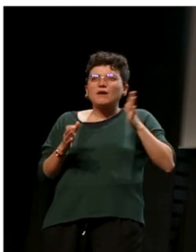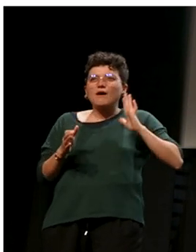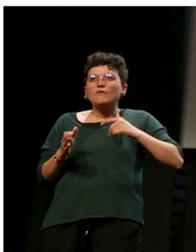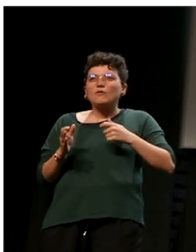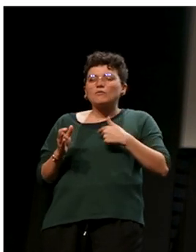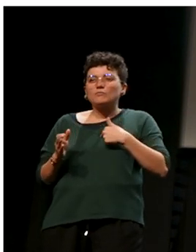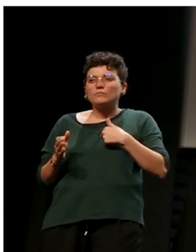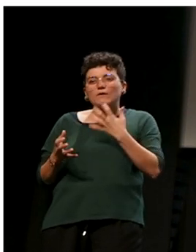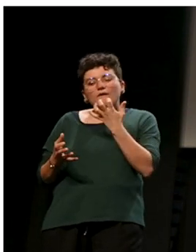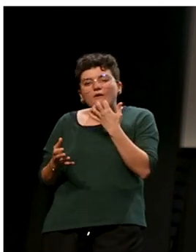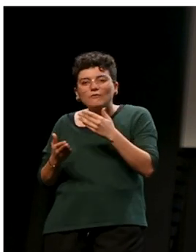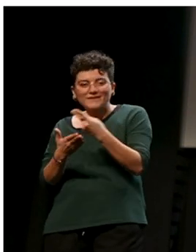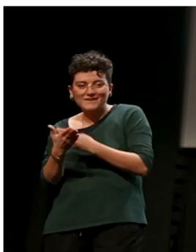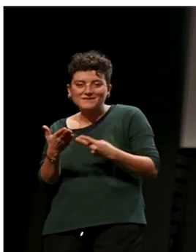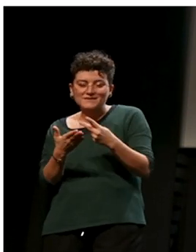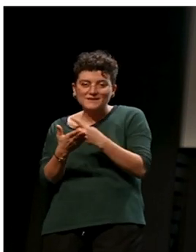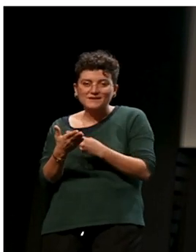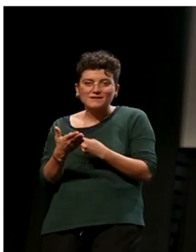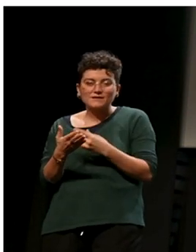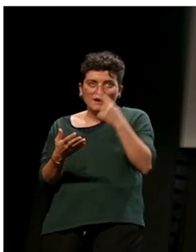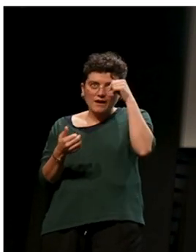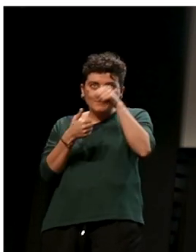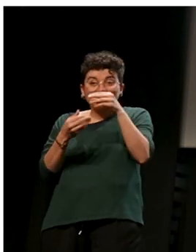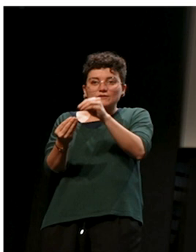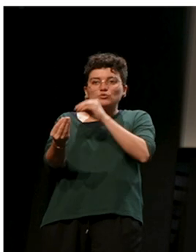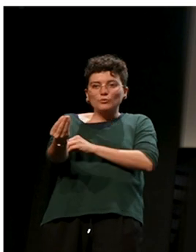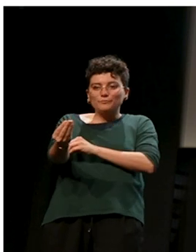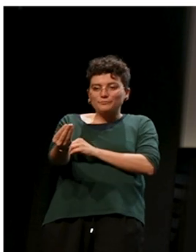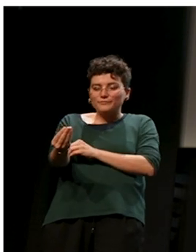arrivé tôt, en fait. Est-ce que on va, voilà, le